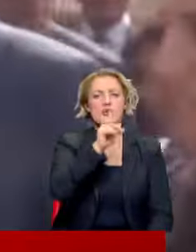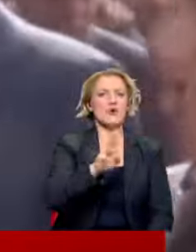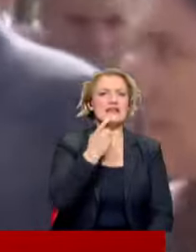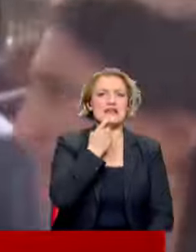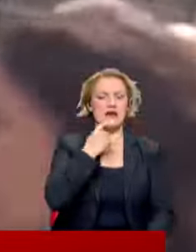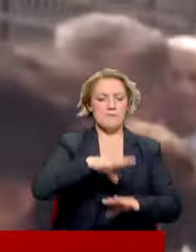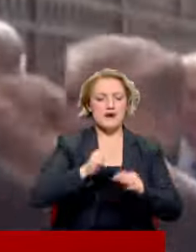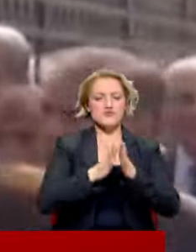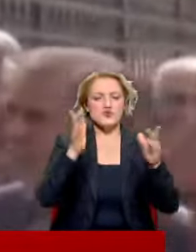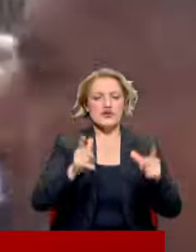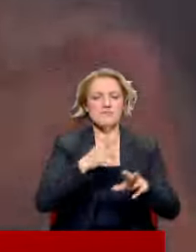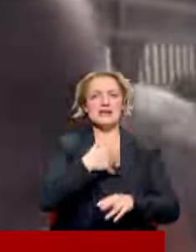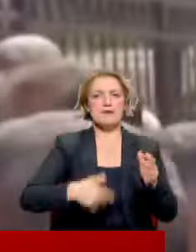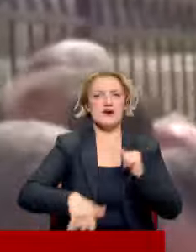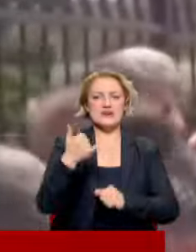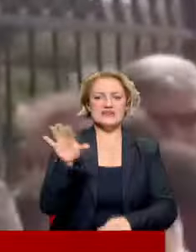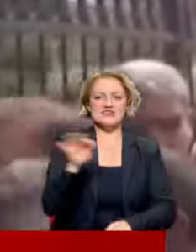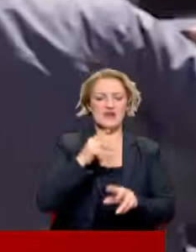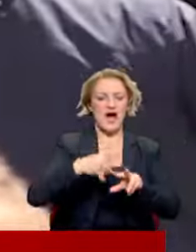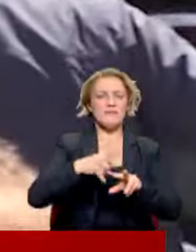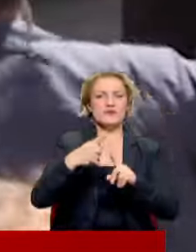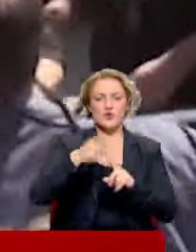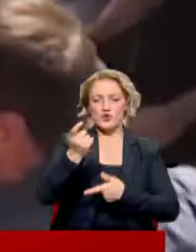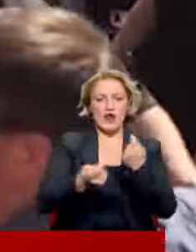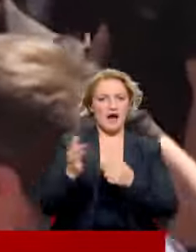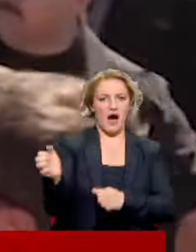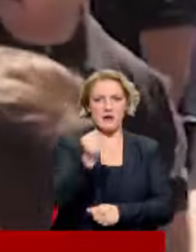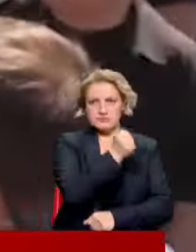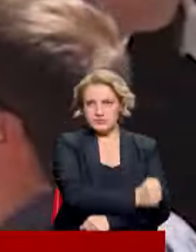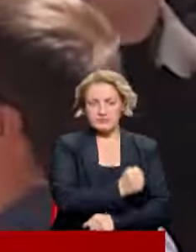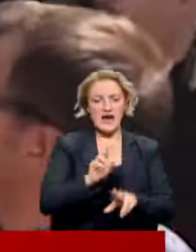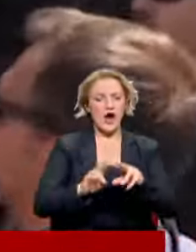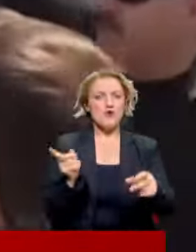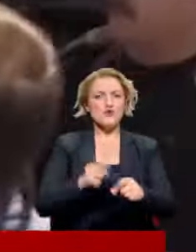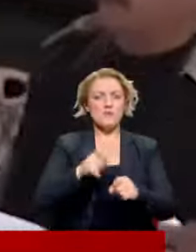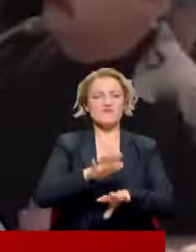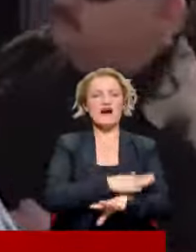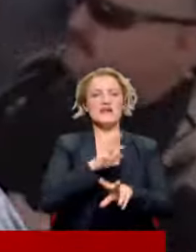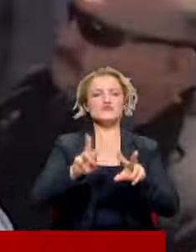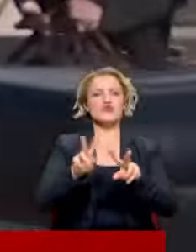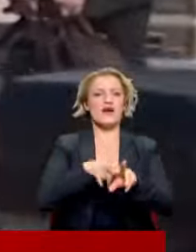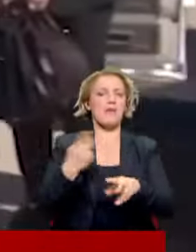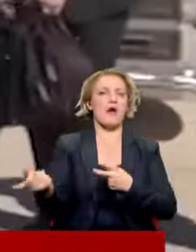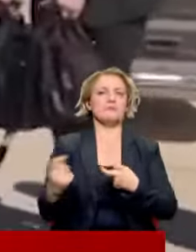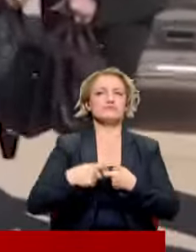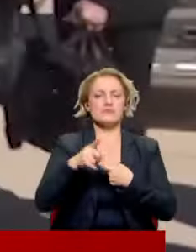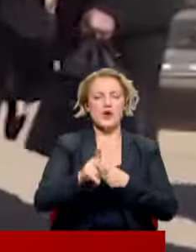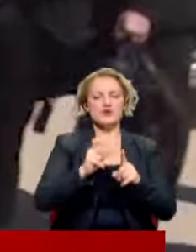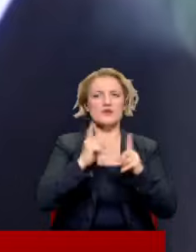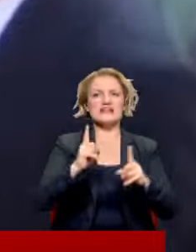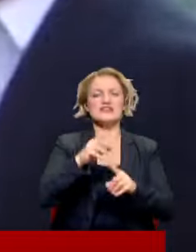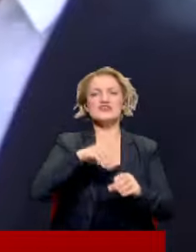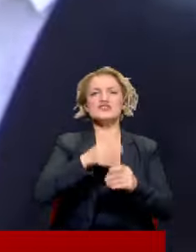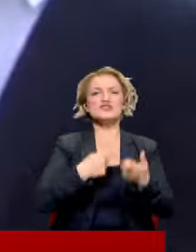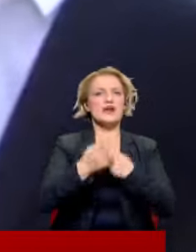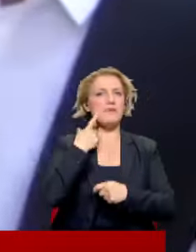yılı, Mardin Büyükşehir Belediye Başkanı seçilen Ahmet Türk görevden alınmış, yerine kayyum olarak Vali Mustafa Yaman atanmıştı. Ve dönemin İçişleri